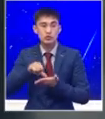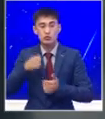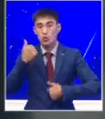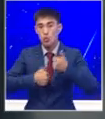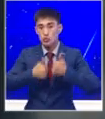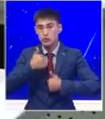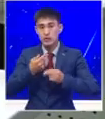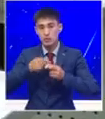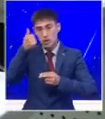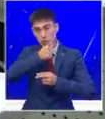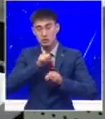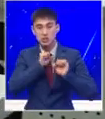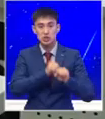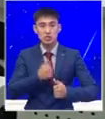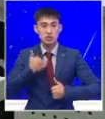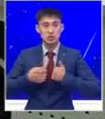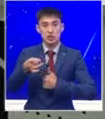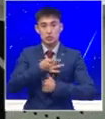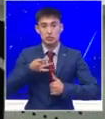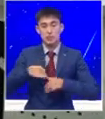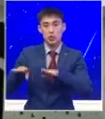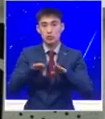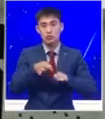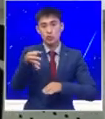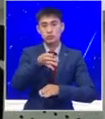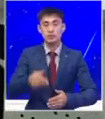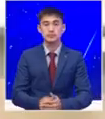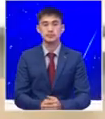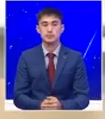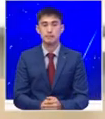конкурсах и в этом году она защищает честь района на уровне